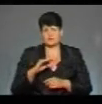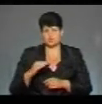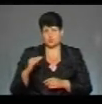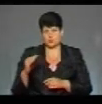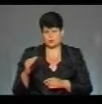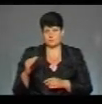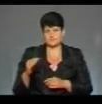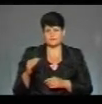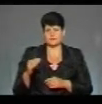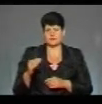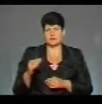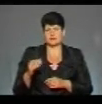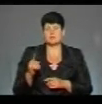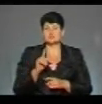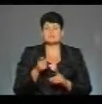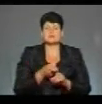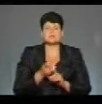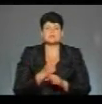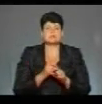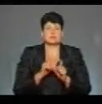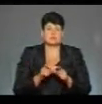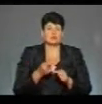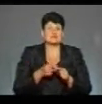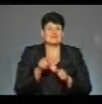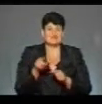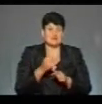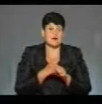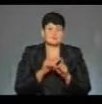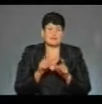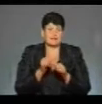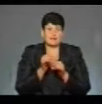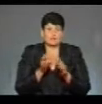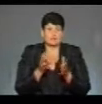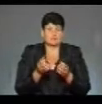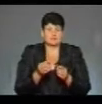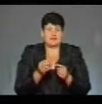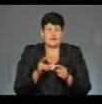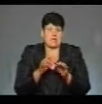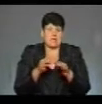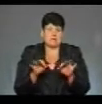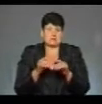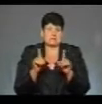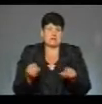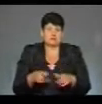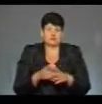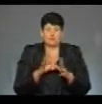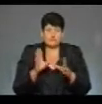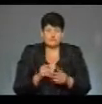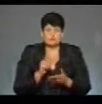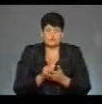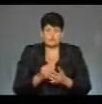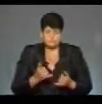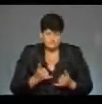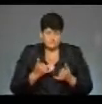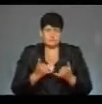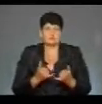До речі, щодо аптек, така аптека не мала отримати ліцензію, тому що всі аптеки мають бути доступні для людей з